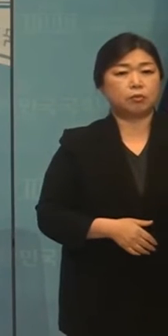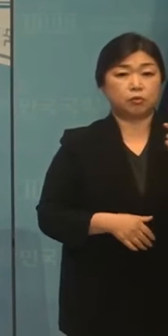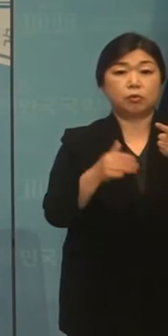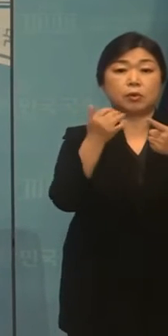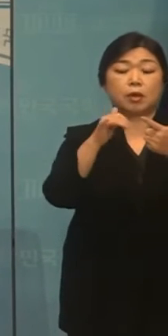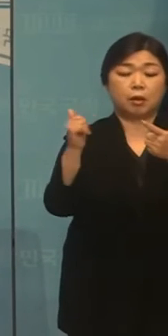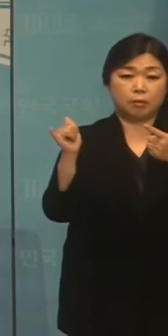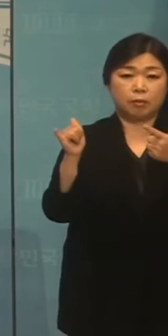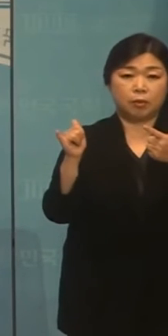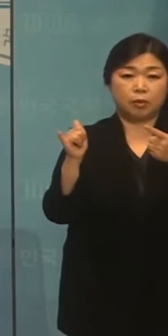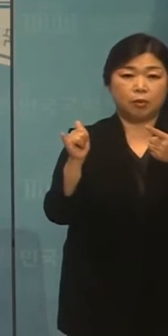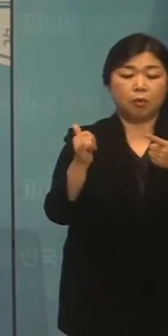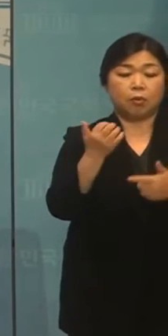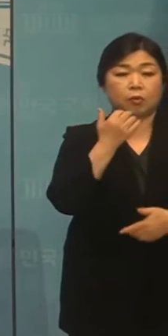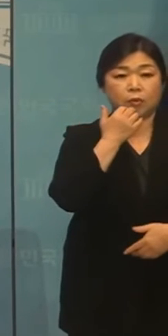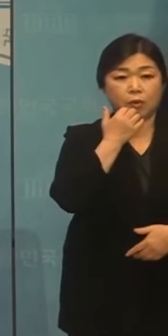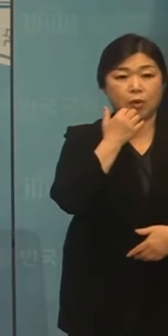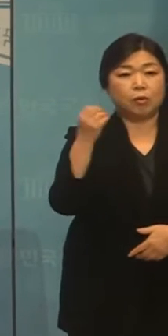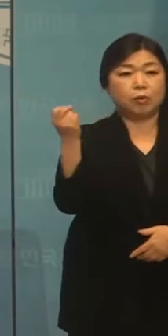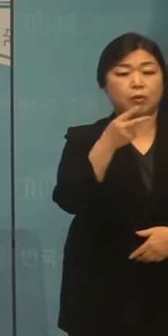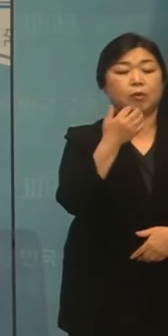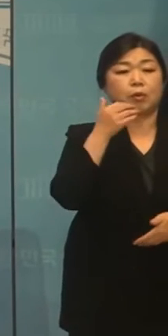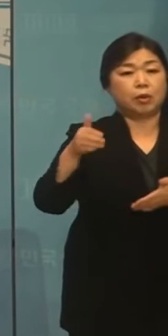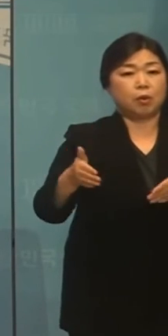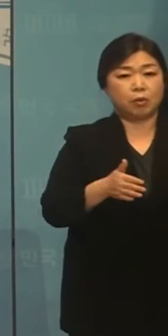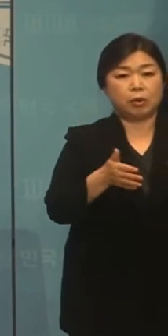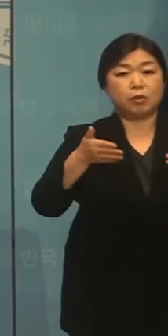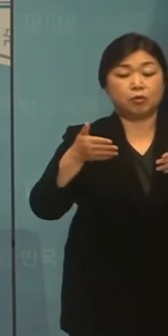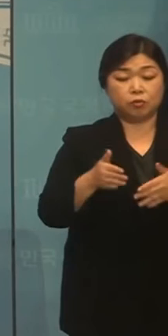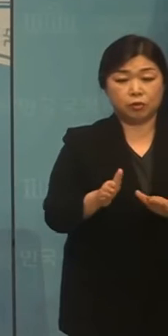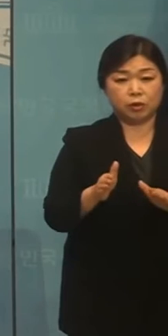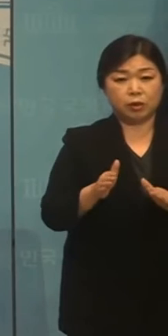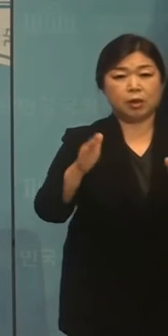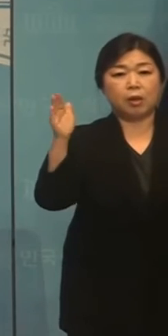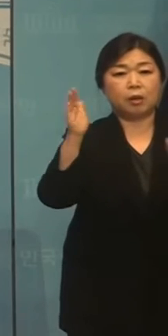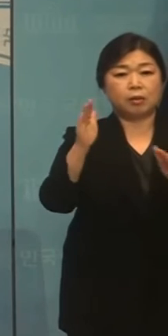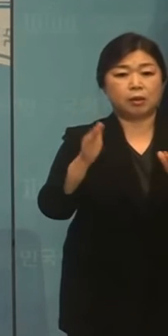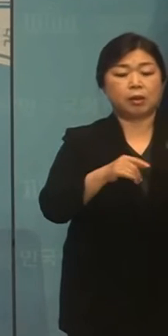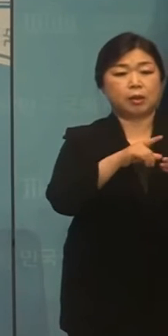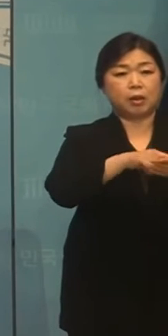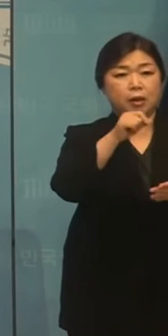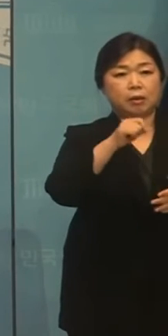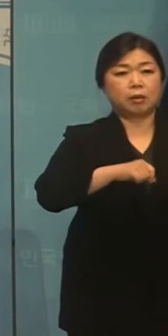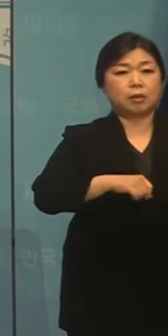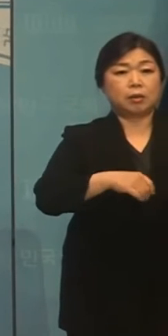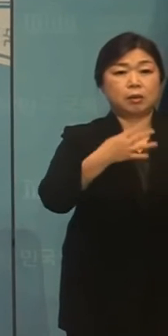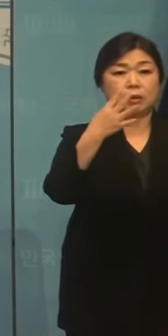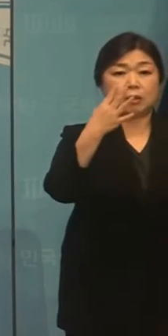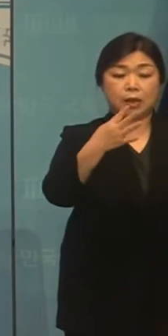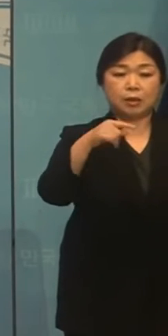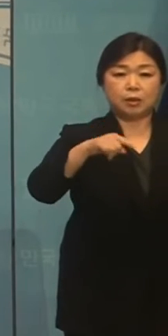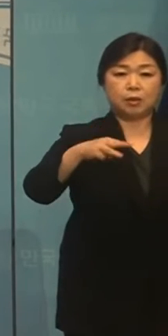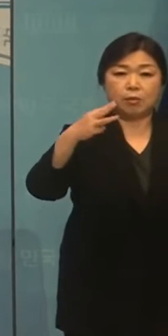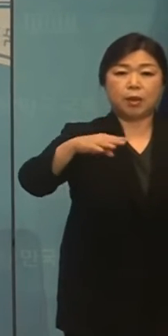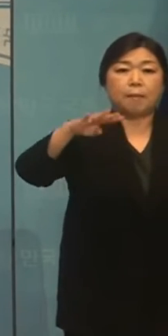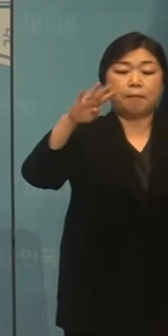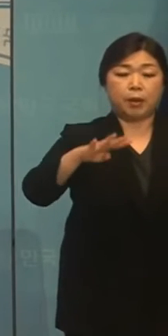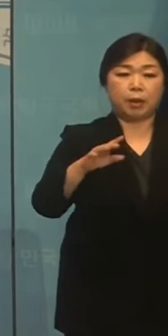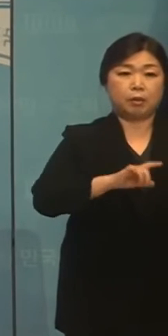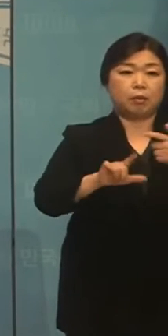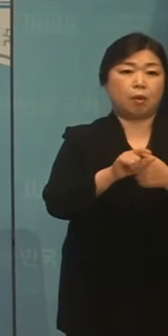86명으로 서울 경기 지역 출신이 약 4.3배 많은 것으로